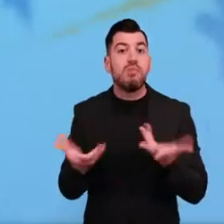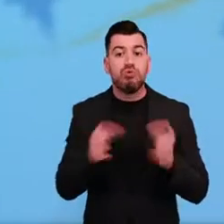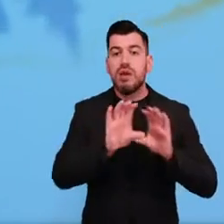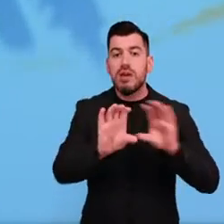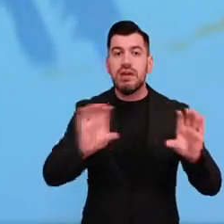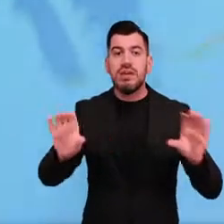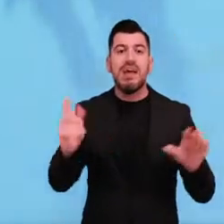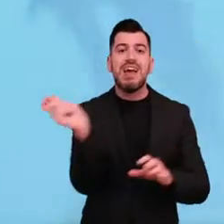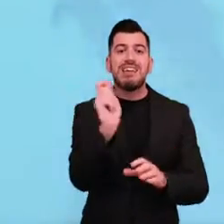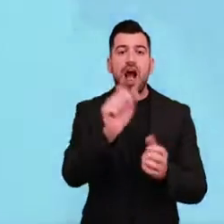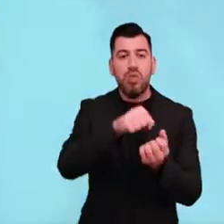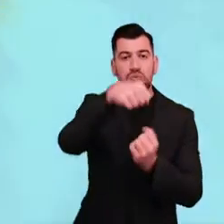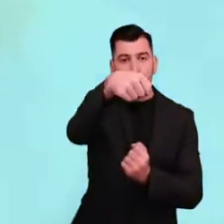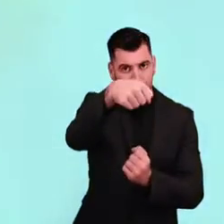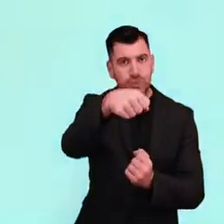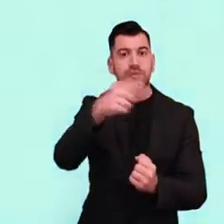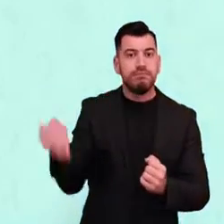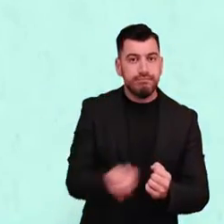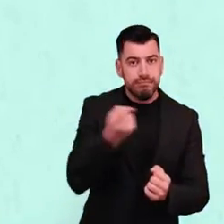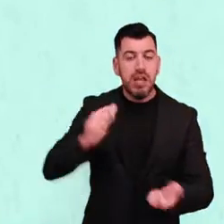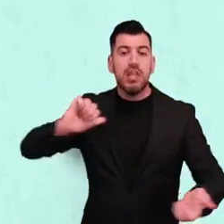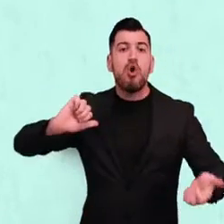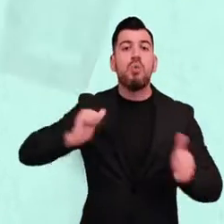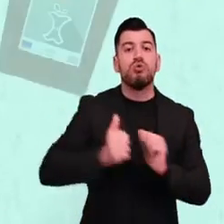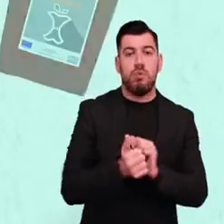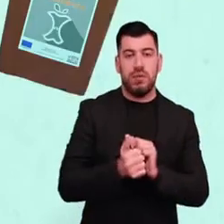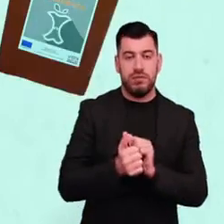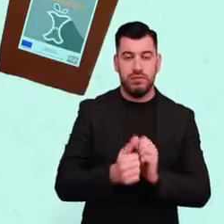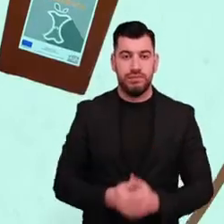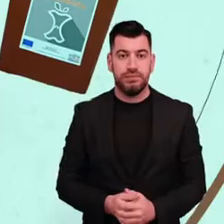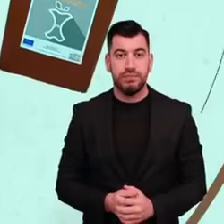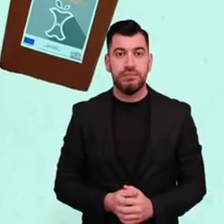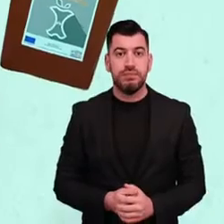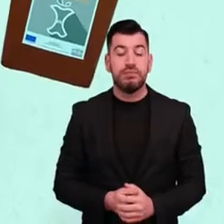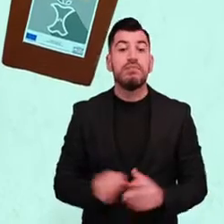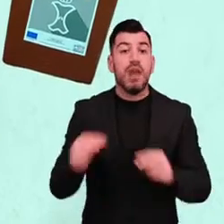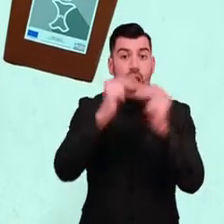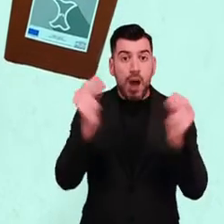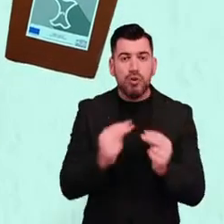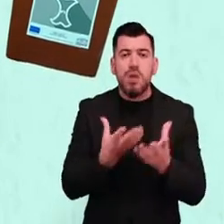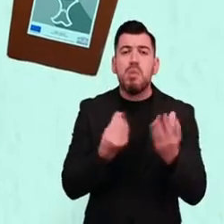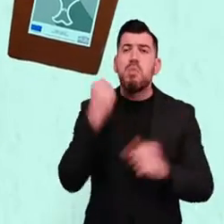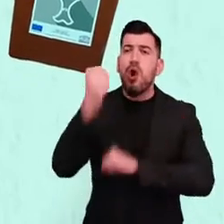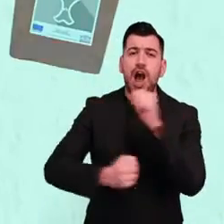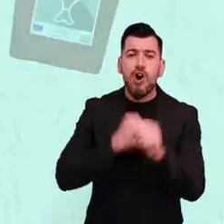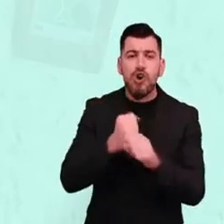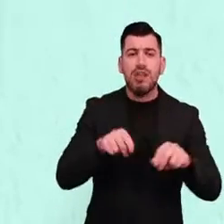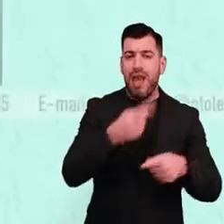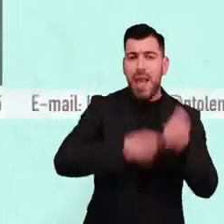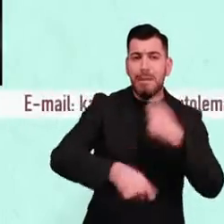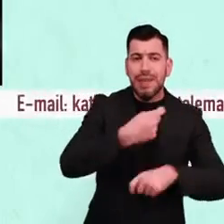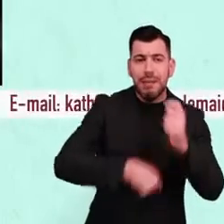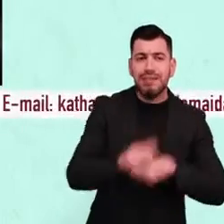οικιακή σκοποστοποίηση, πηγαίνοντας στην ανακύκλωση ένα σκαλί παραπάνω, δίνοντας έτσι λύση σε ένα χρόνιο αίτημα των επιχειρηματιών